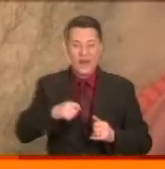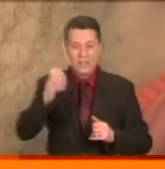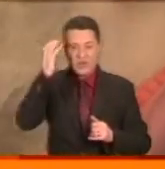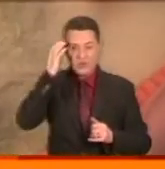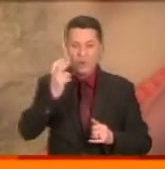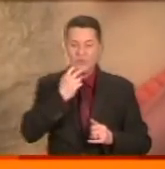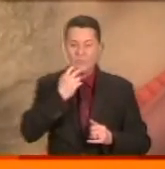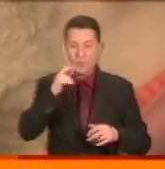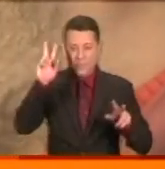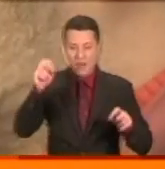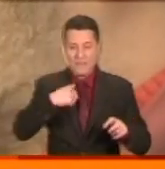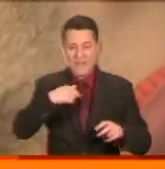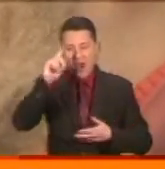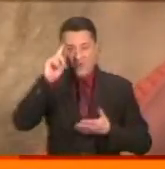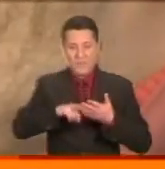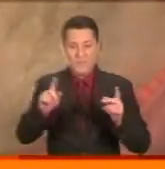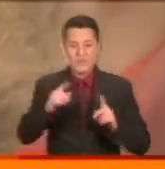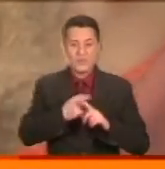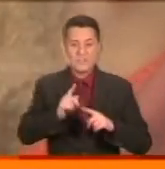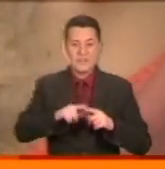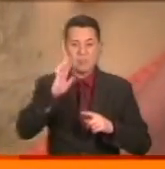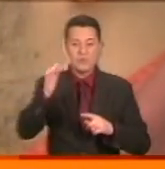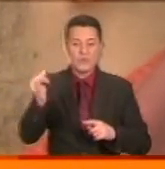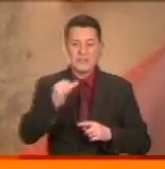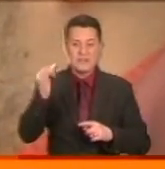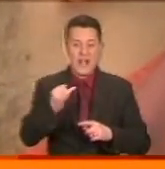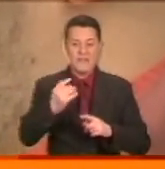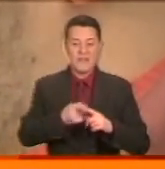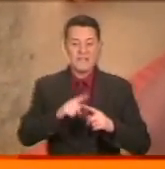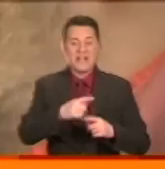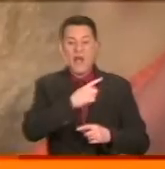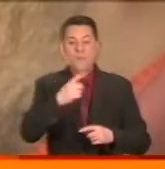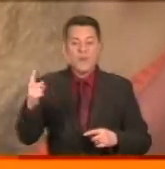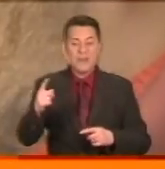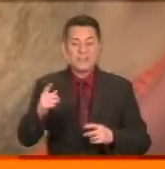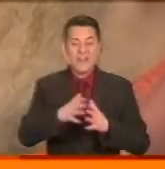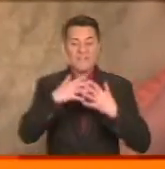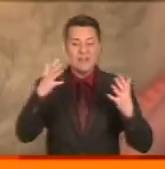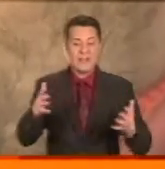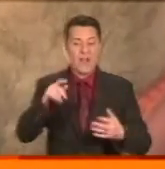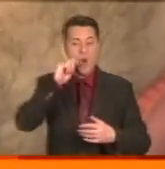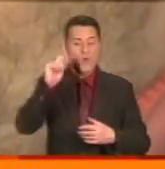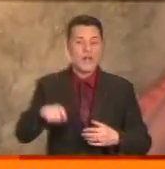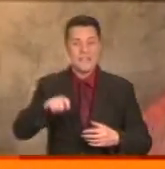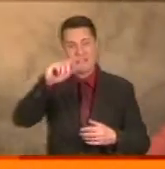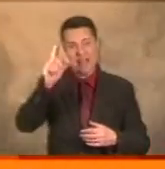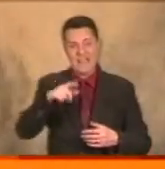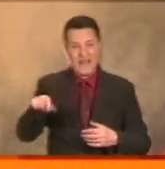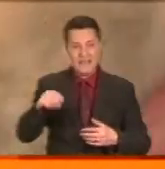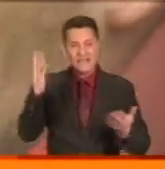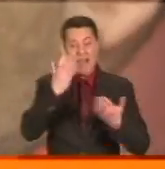я впевнений, що це буде дуже цікаво глядачу. Це перша велика українсько-італійська копродукція. І,